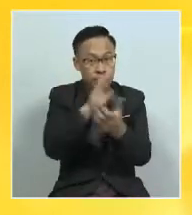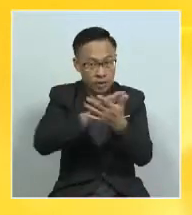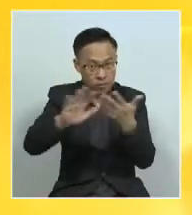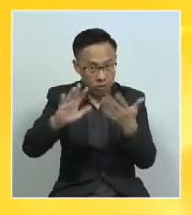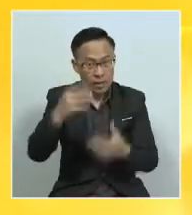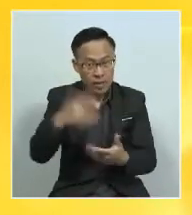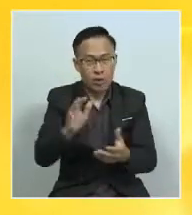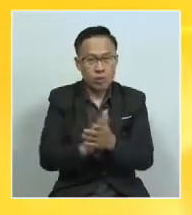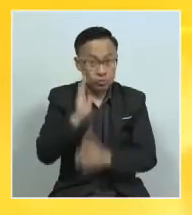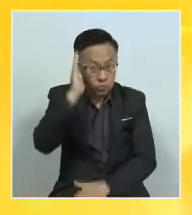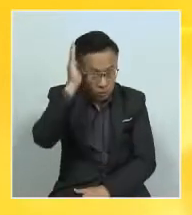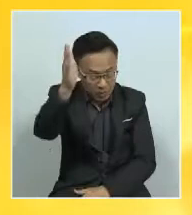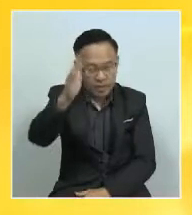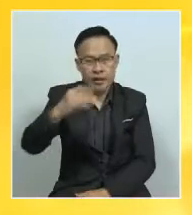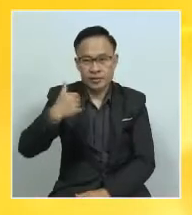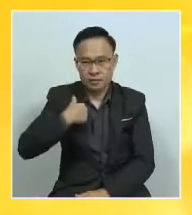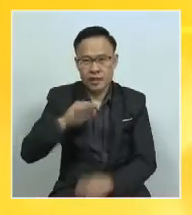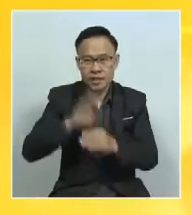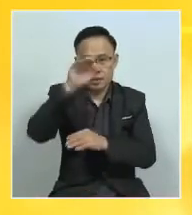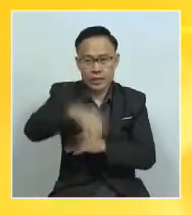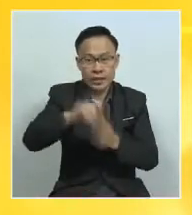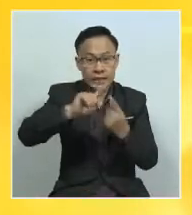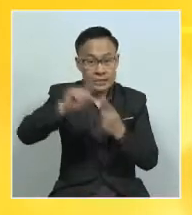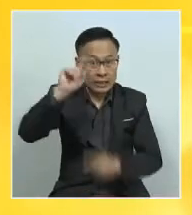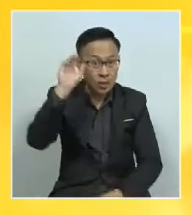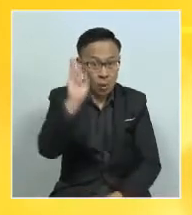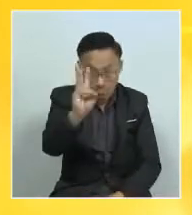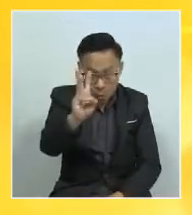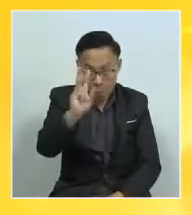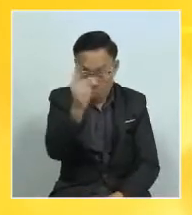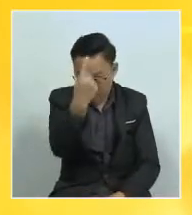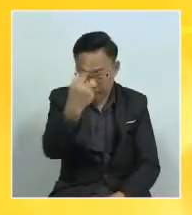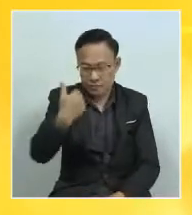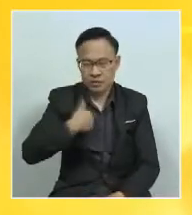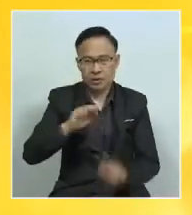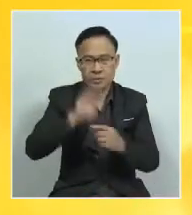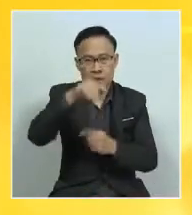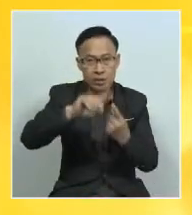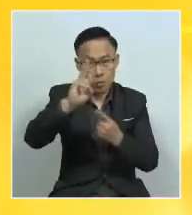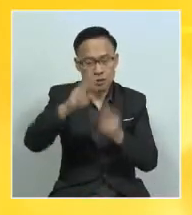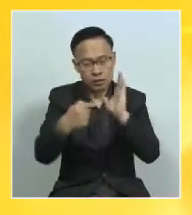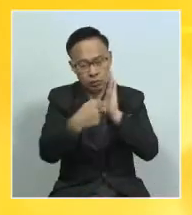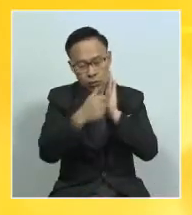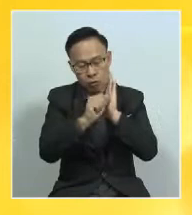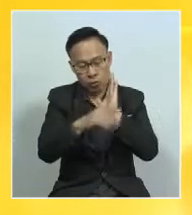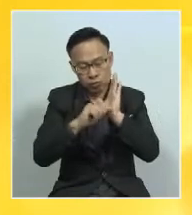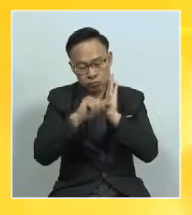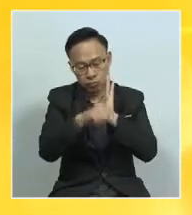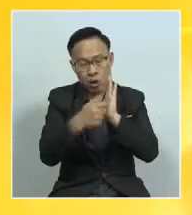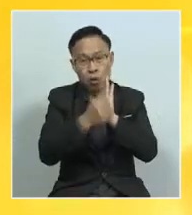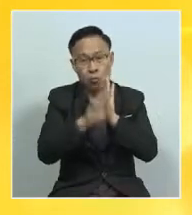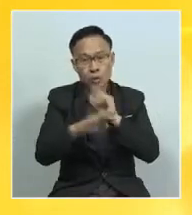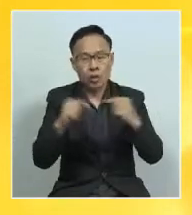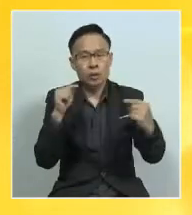ช่วงระหว่างการออกแบบและพูดคุยสะพานมิตรภาพไทยลาวแห่งที่6ซึ่งจะเกิดขึ้นที่อุบลราชธานีและแขวงส